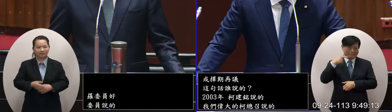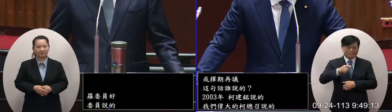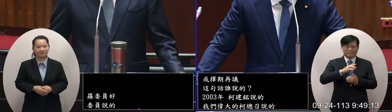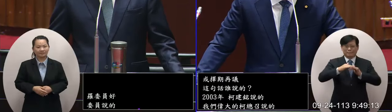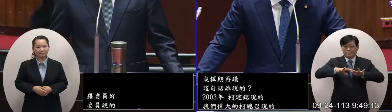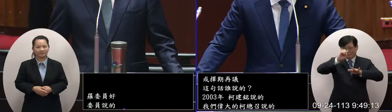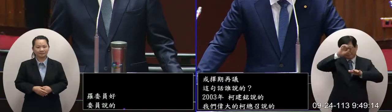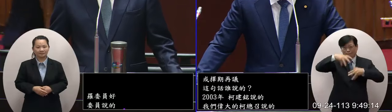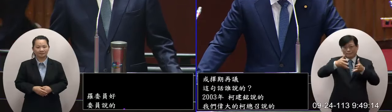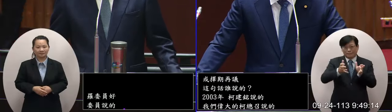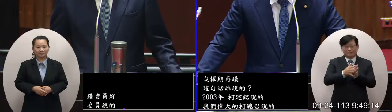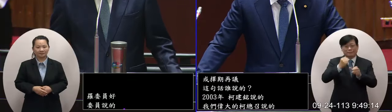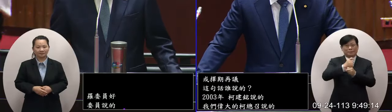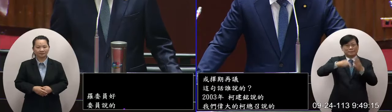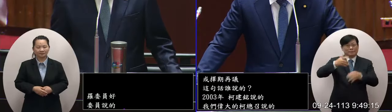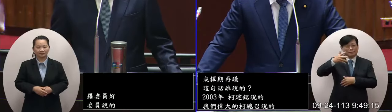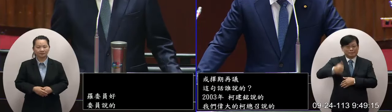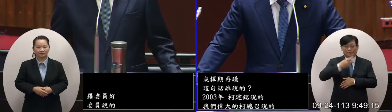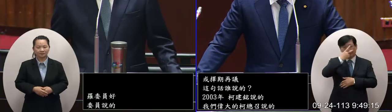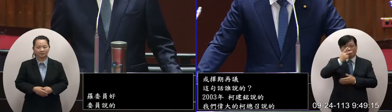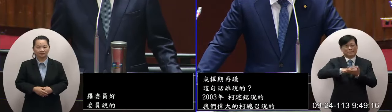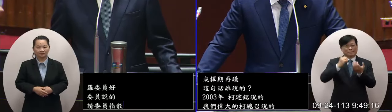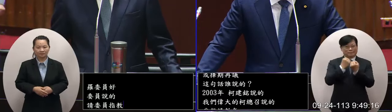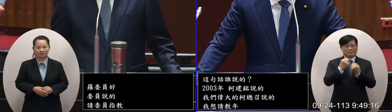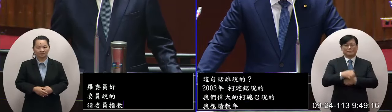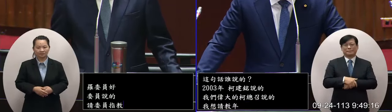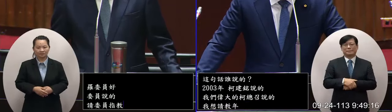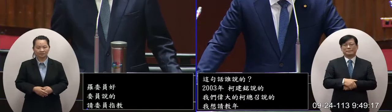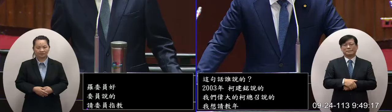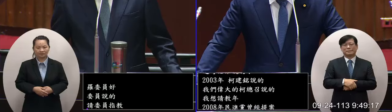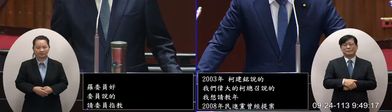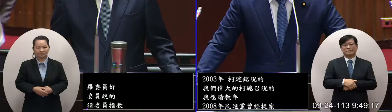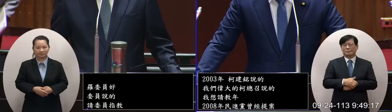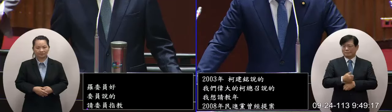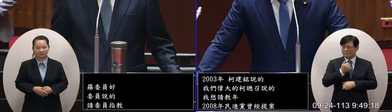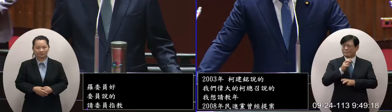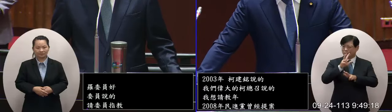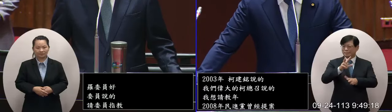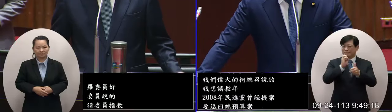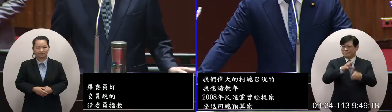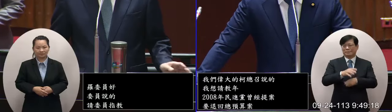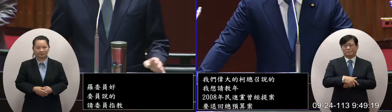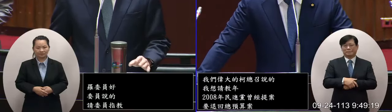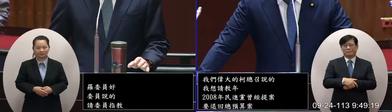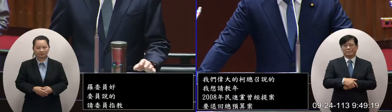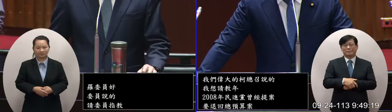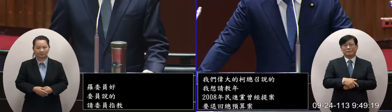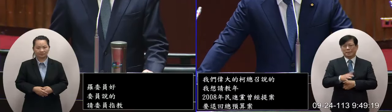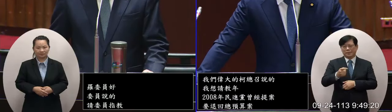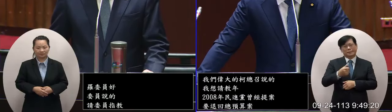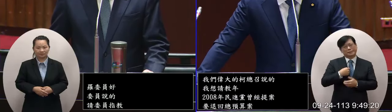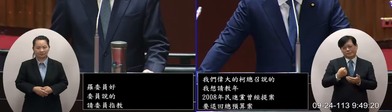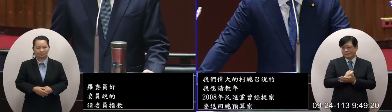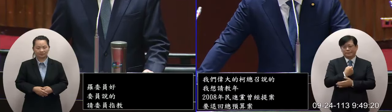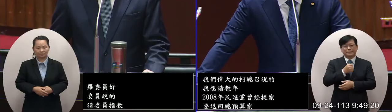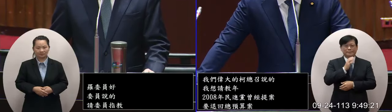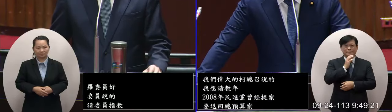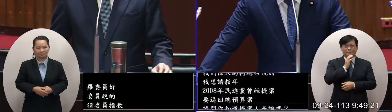民进党党团干事长赖清德。说真的啦，跟院长说一下，有点感慨